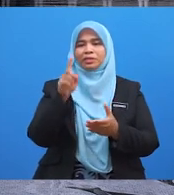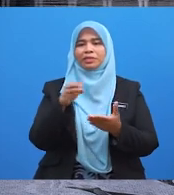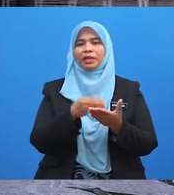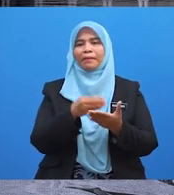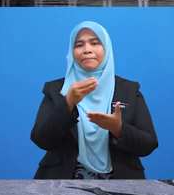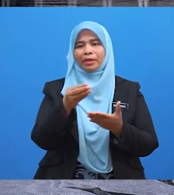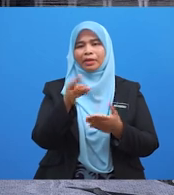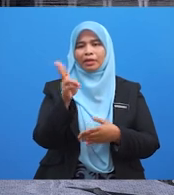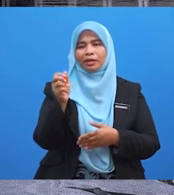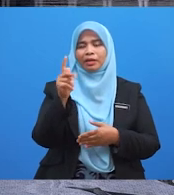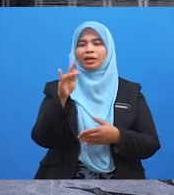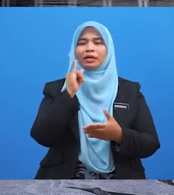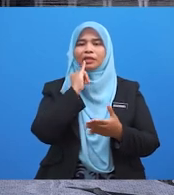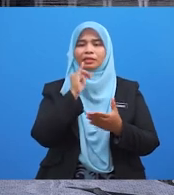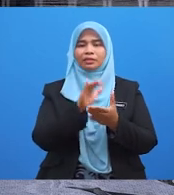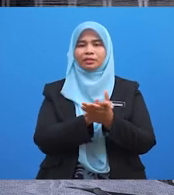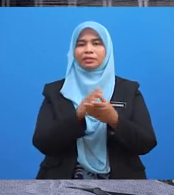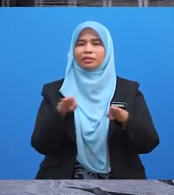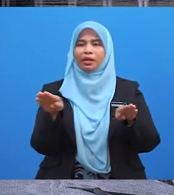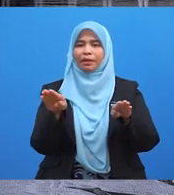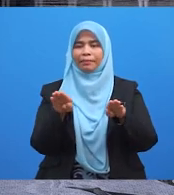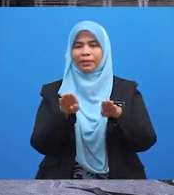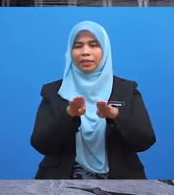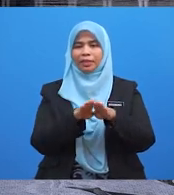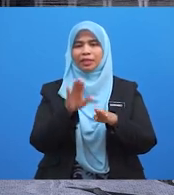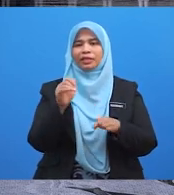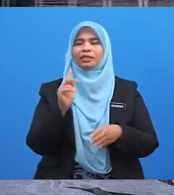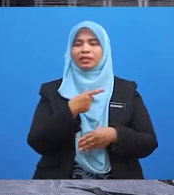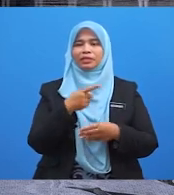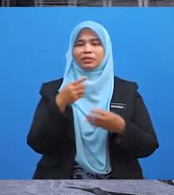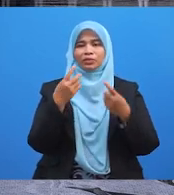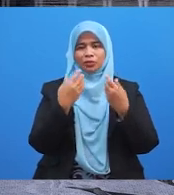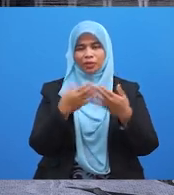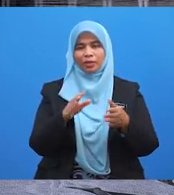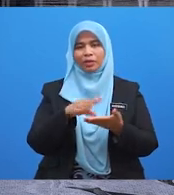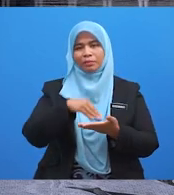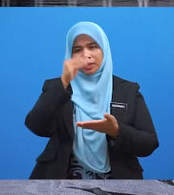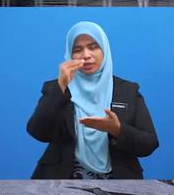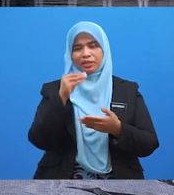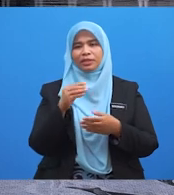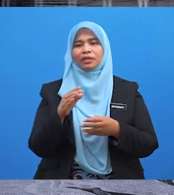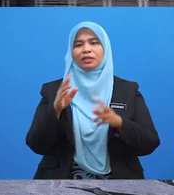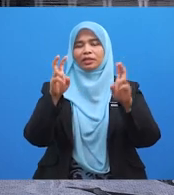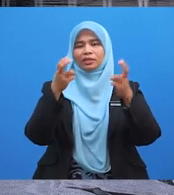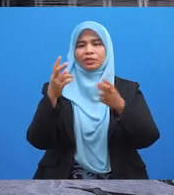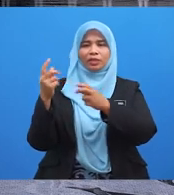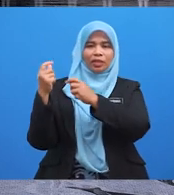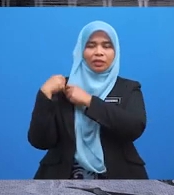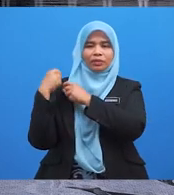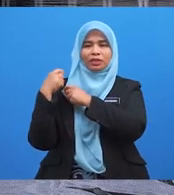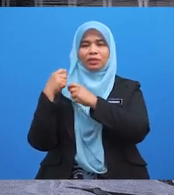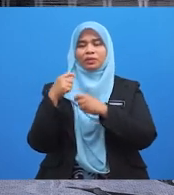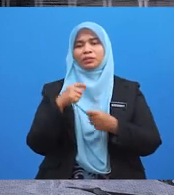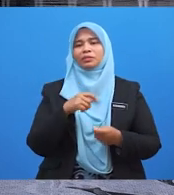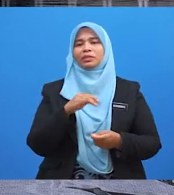hak-hak isteri sebagaimana yang telah kita pelajari dalam tajuk tanggungjawab suami isteri sebelum